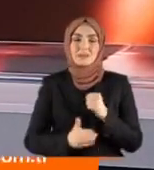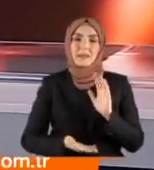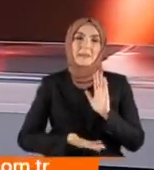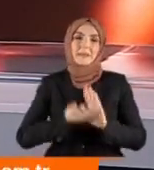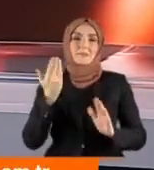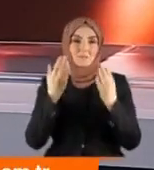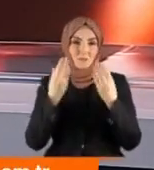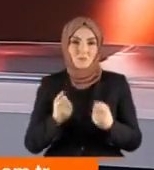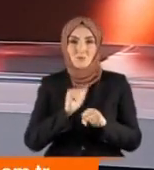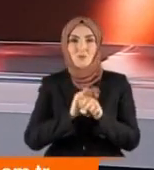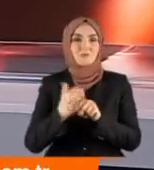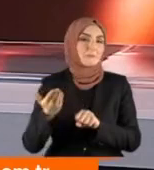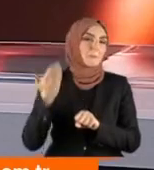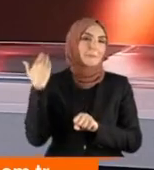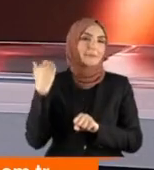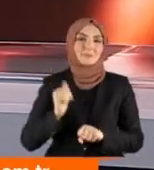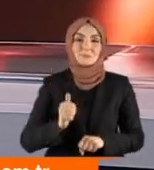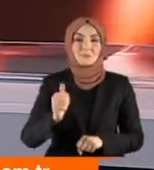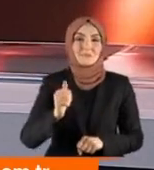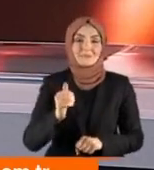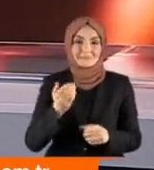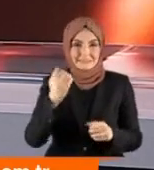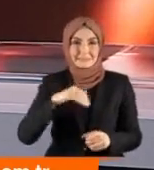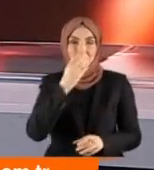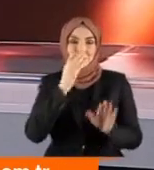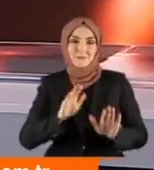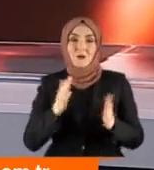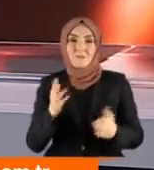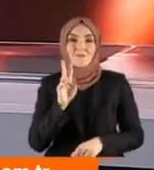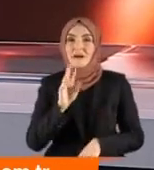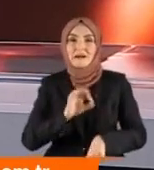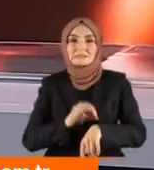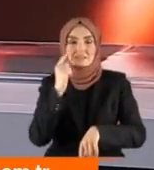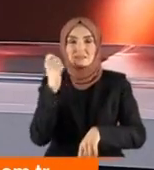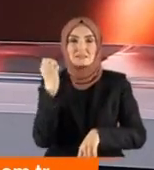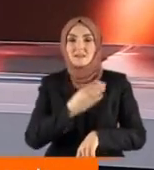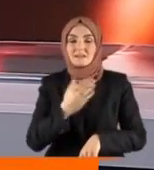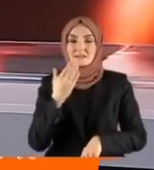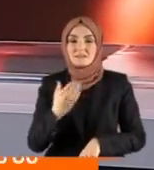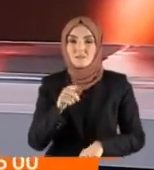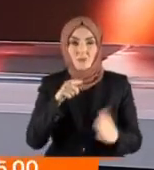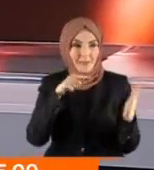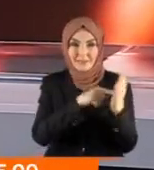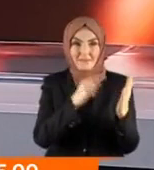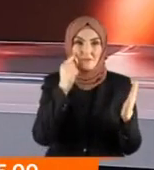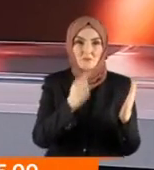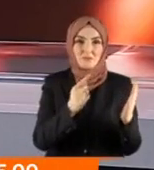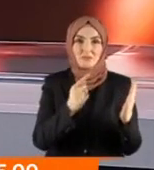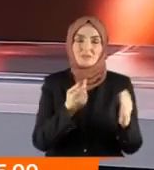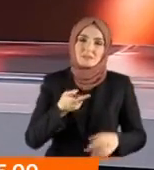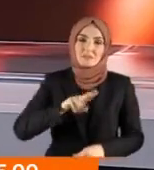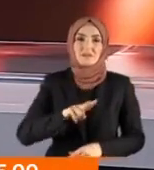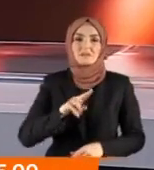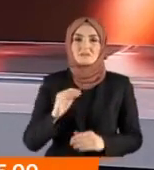geride bıraktığımız günleri bekliyoruz. Ama vaka sayıları bu hedefin aksine artmaya devam ediyor. Peki neden? Cevap vermek zor